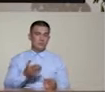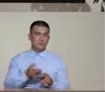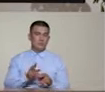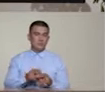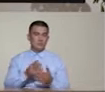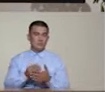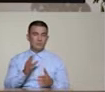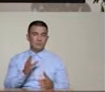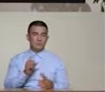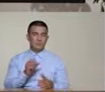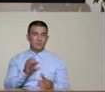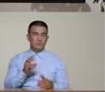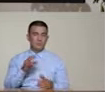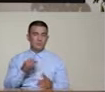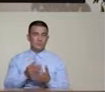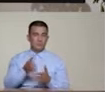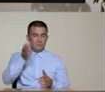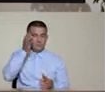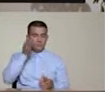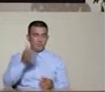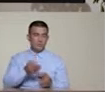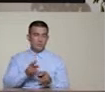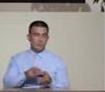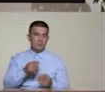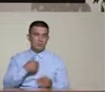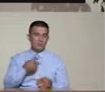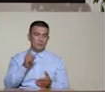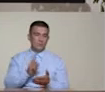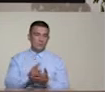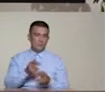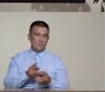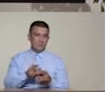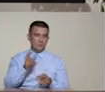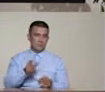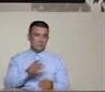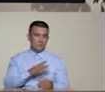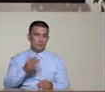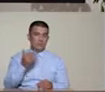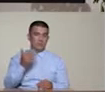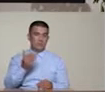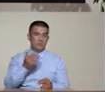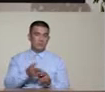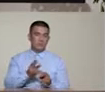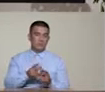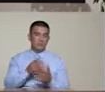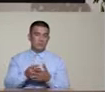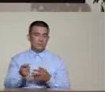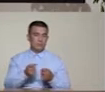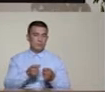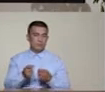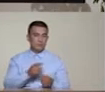Vasiliy Bartolov degan olimni albatta tilga olishimiz zarur bo'ladi. Aynan uning rahnamoligida